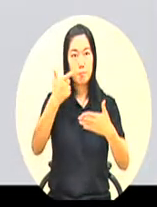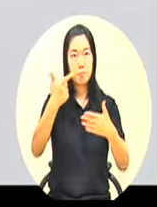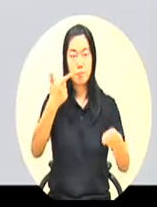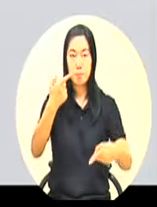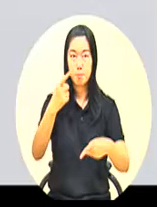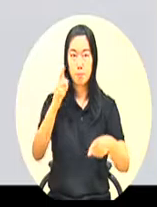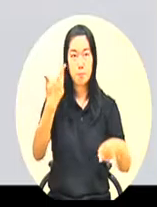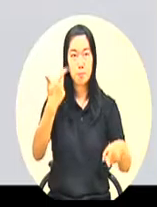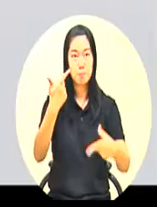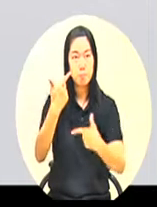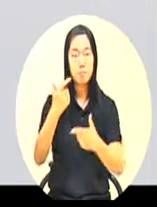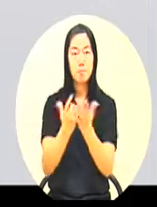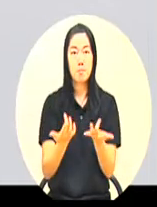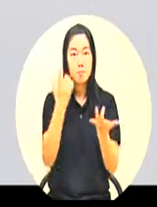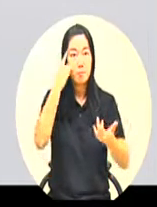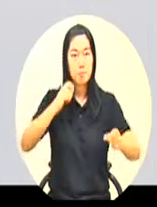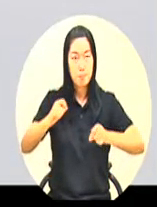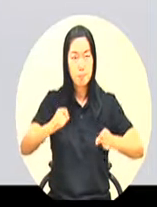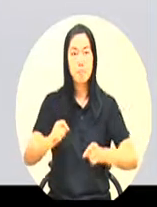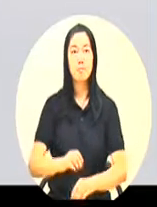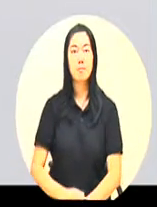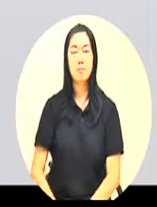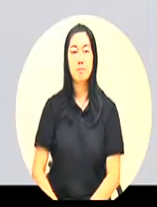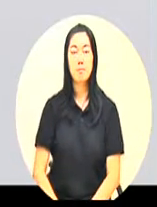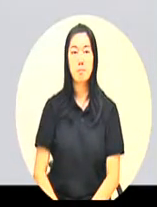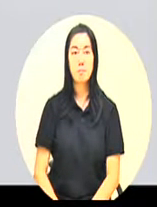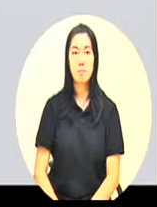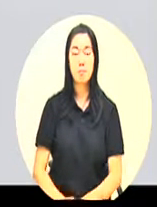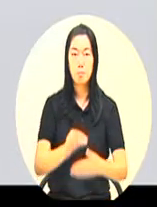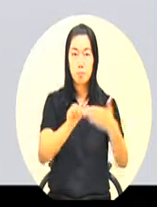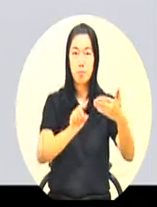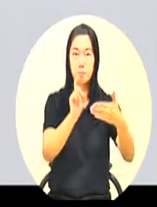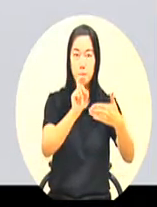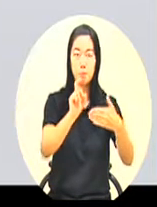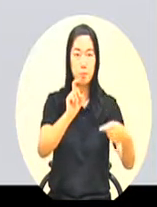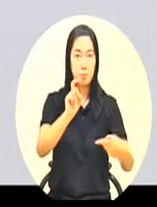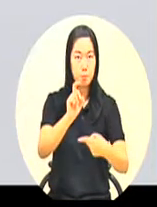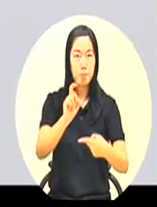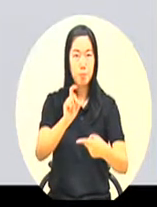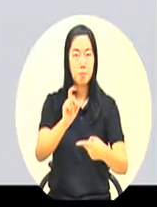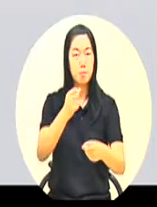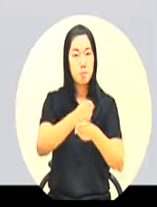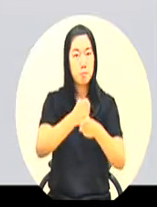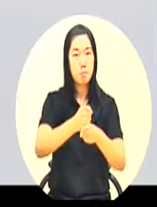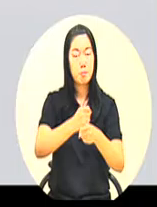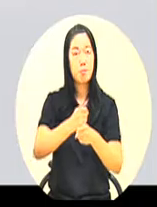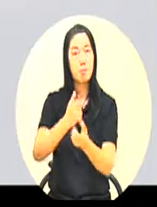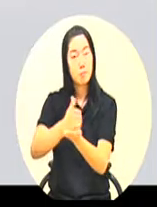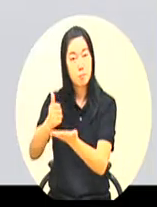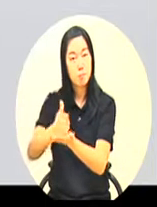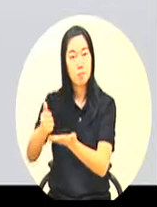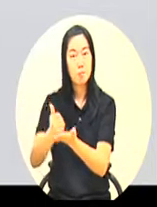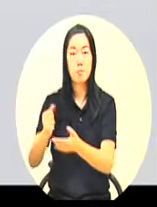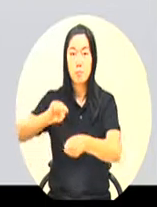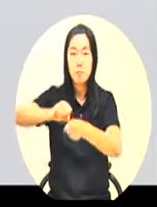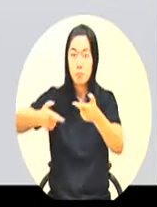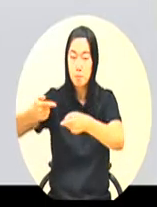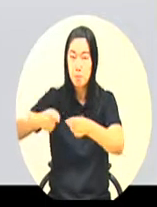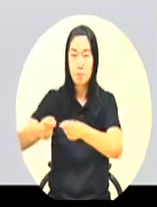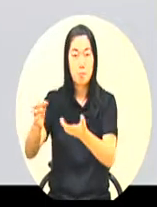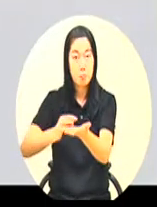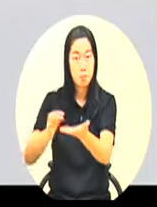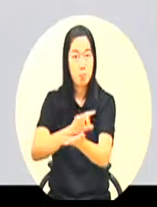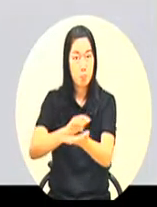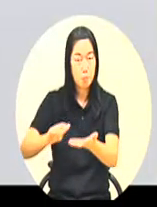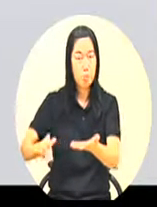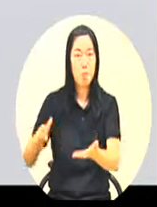条之一修正草案。修正条文第十条之一，制造、输入、加工或贩卖食品之食品业